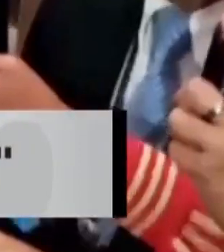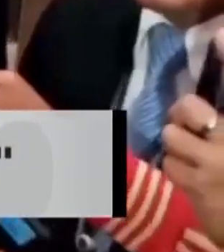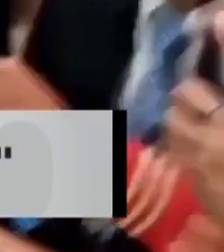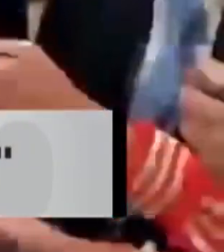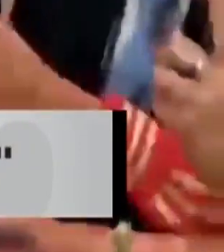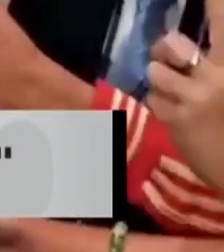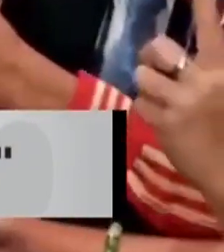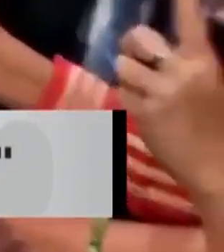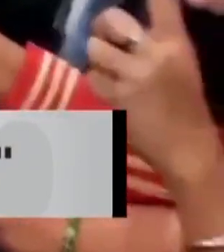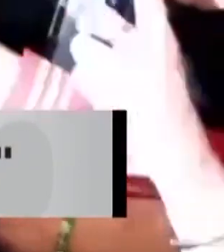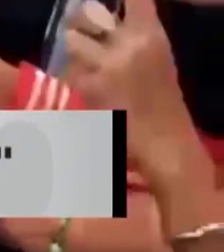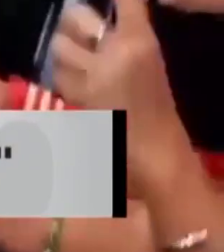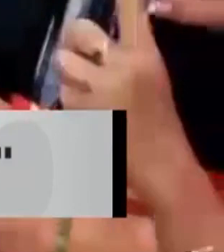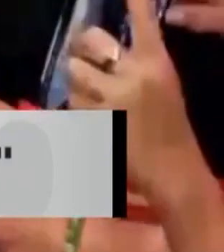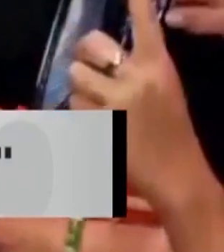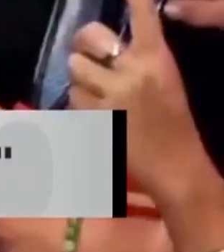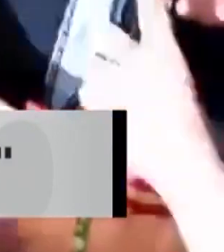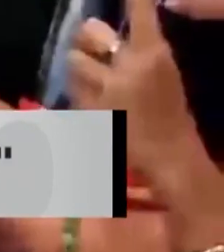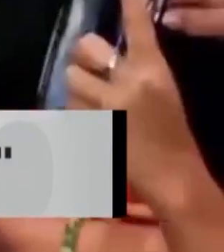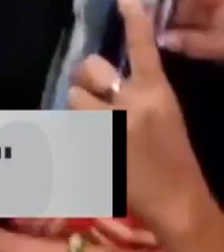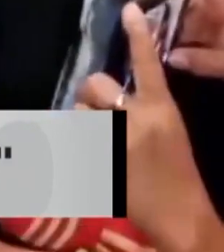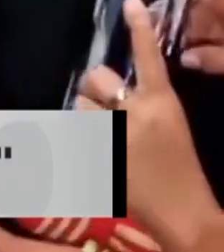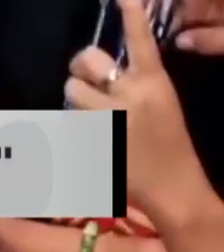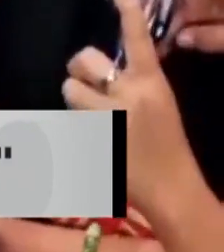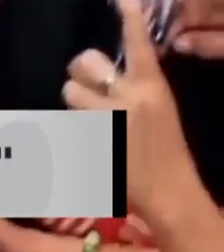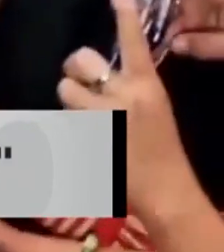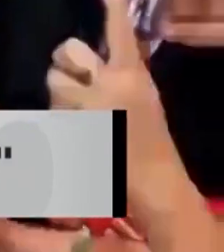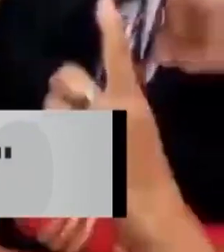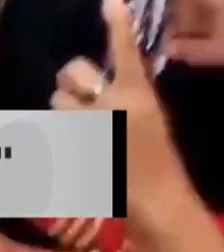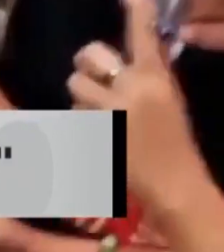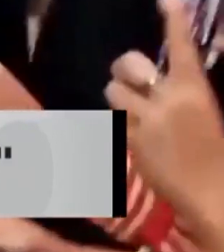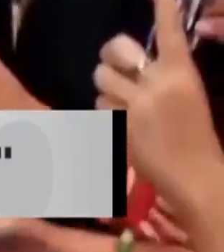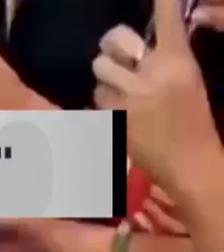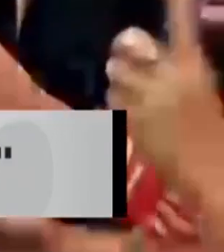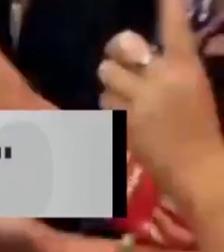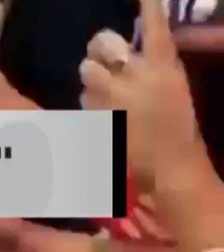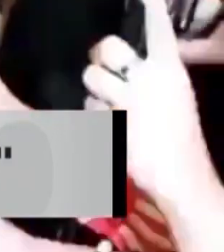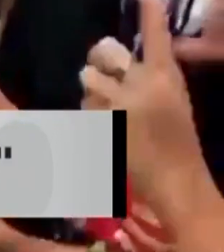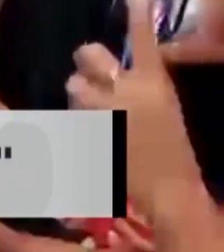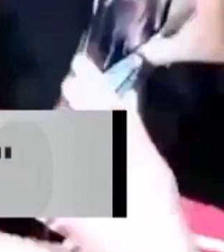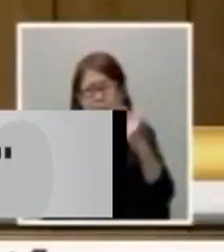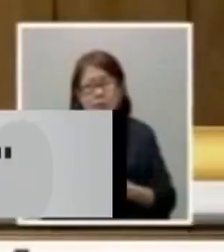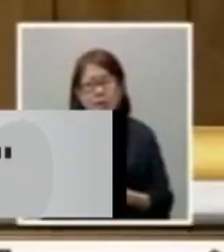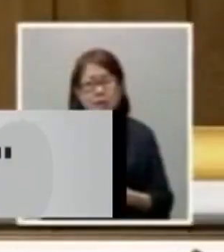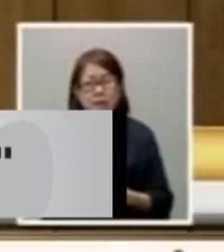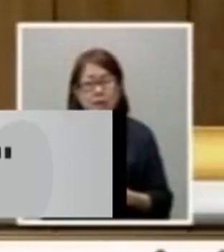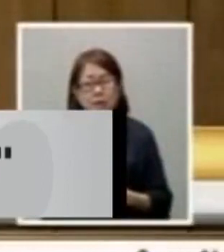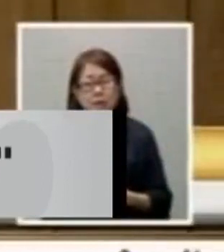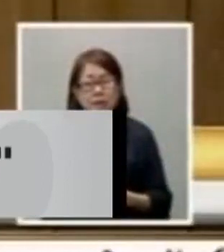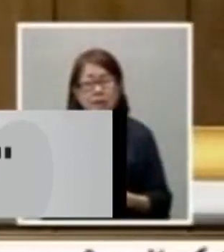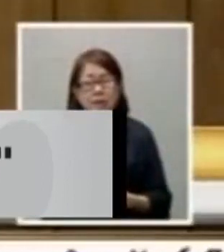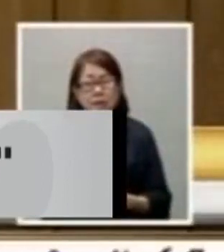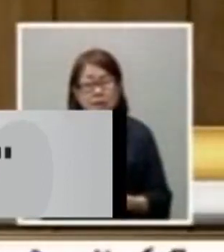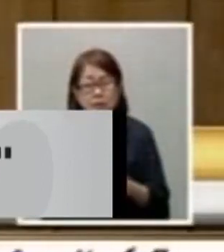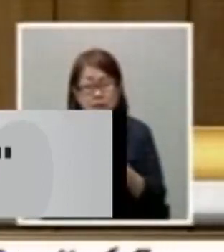าได้แย่มากอ่ะ เขาแคร์เหรอครับ นะฮะ ผมว่าเขาแคร์ฮะ เขาไม่แคร์แล้วเราแคร์ไง ผล